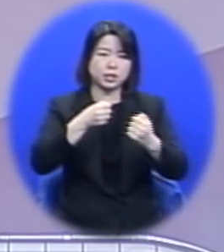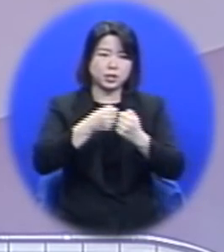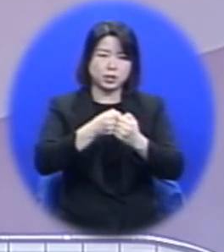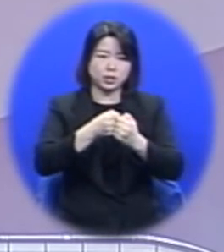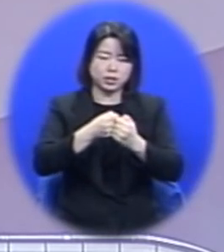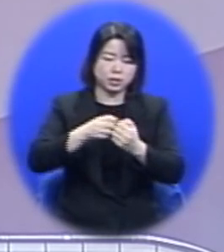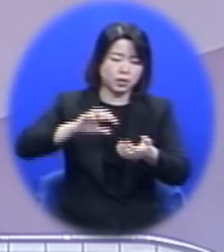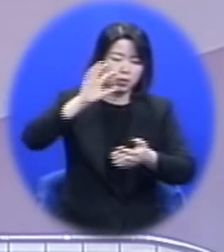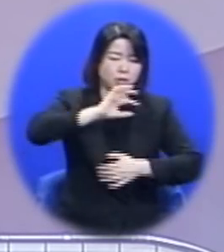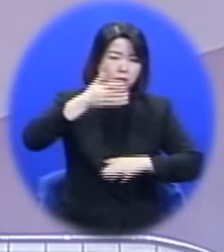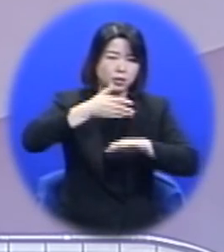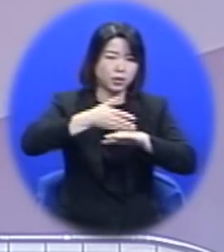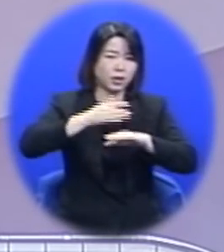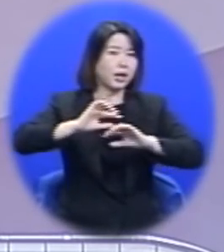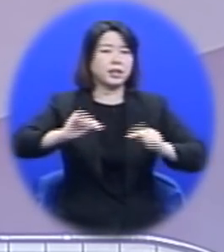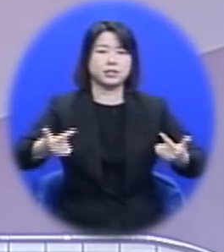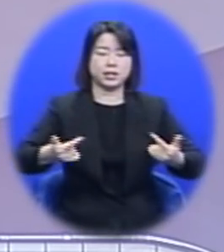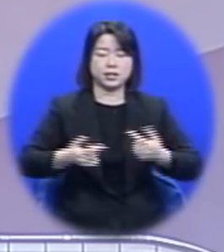연습지 아니하리라.